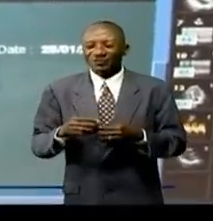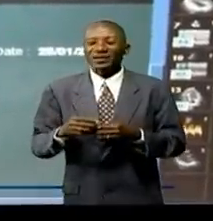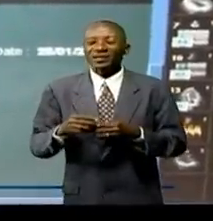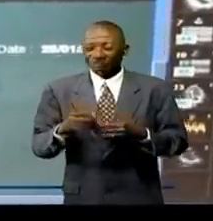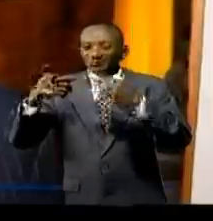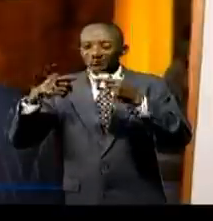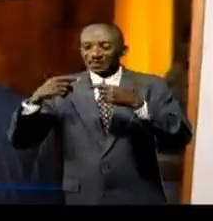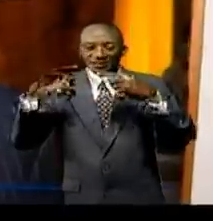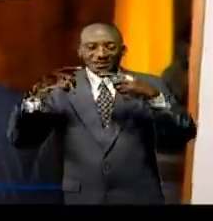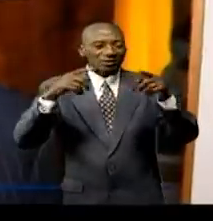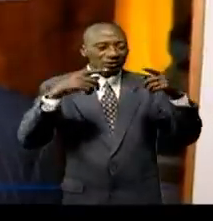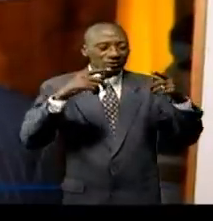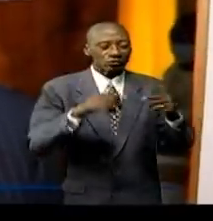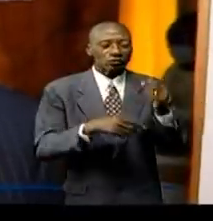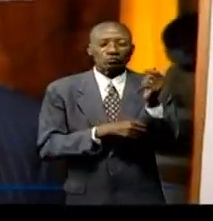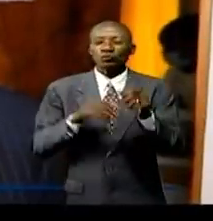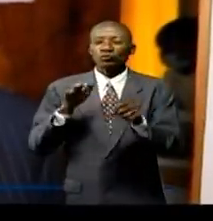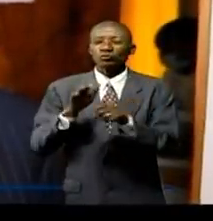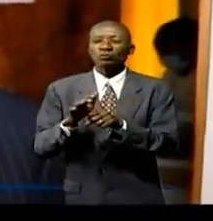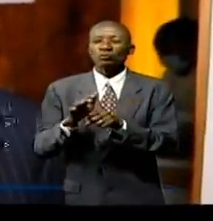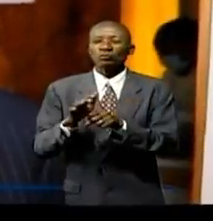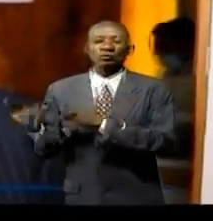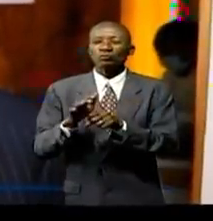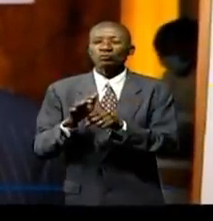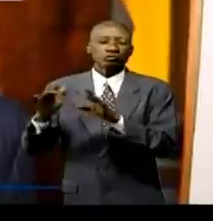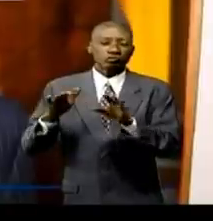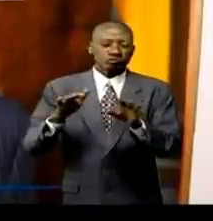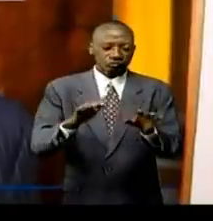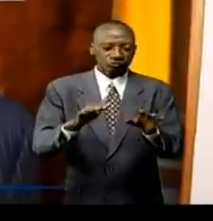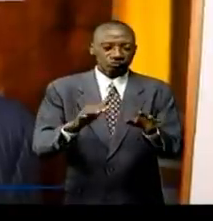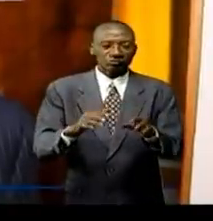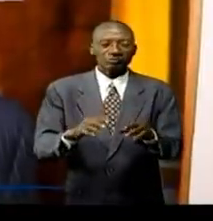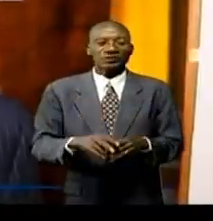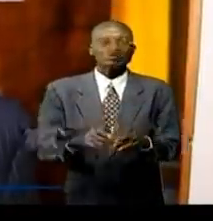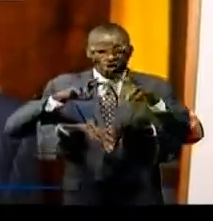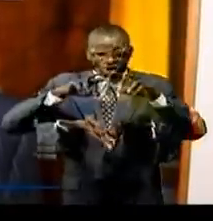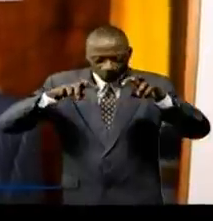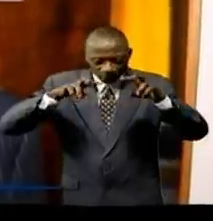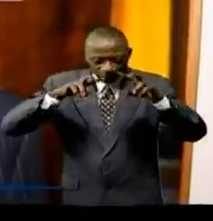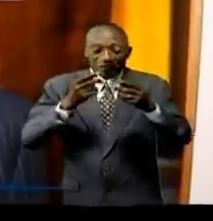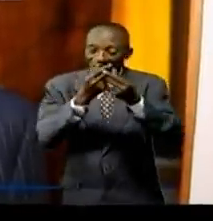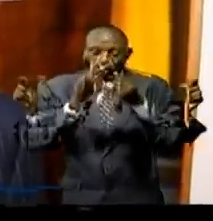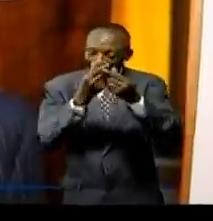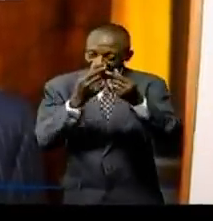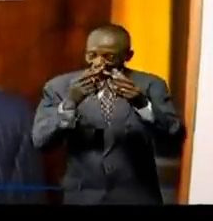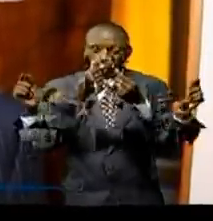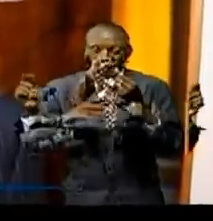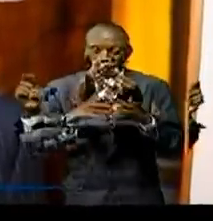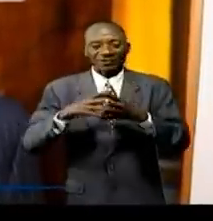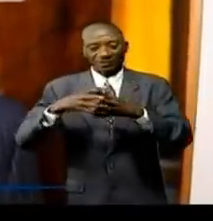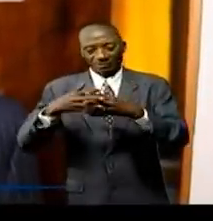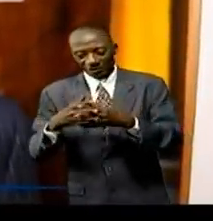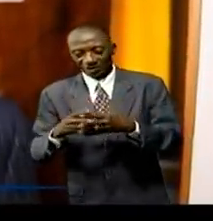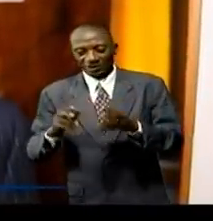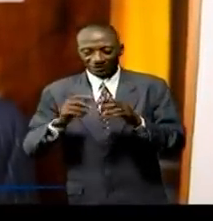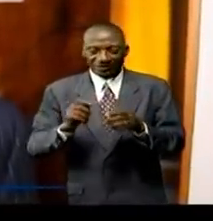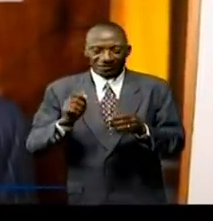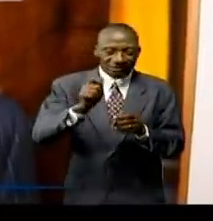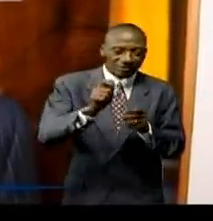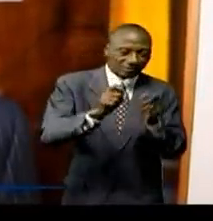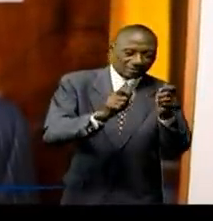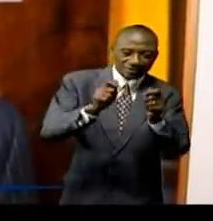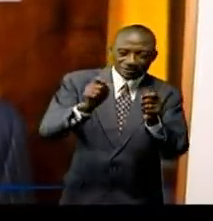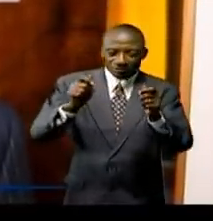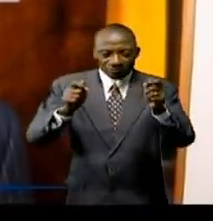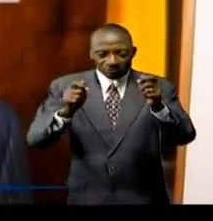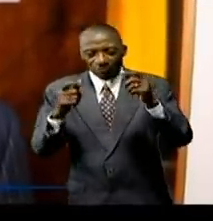gratuitement. C'est ma toute première fois de consulter un cardiologue. Il va me consulter docteur me dit qu'il y a un problème,